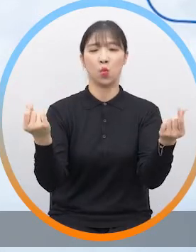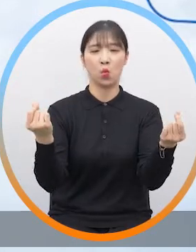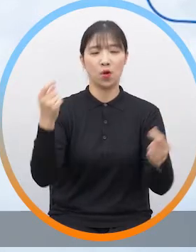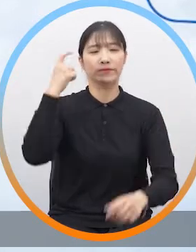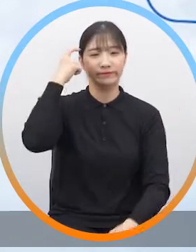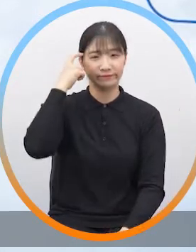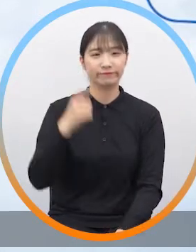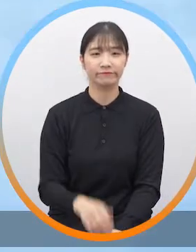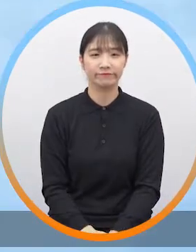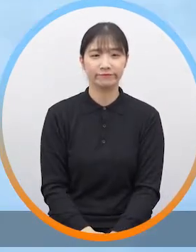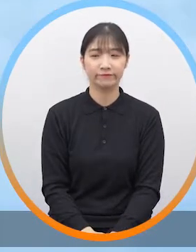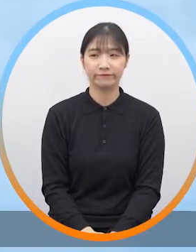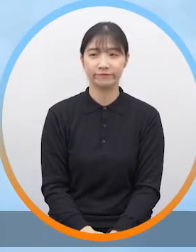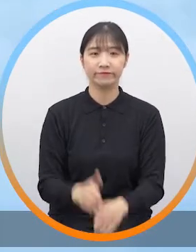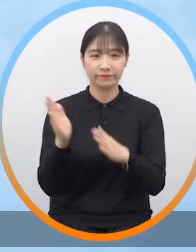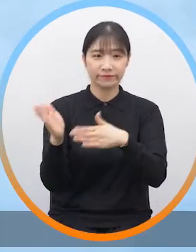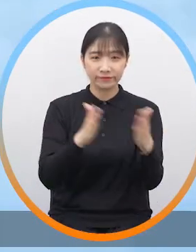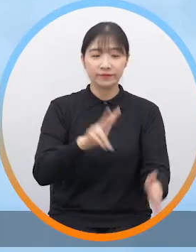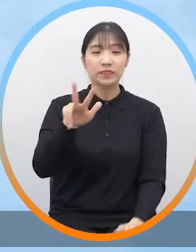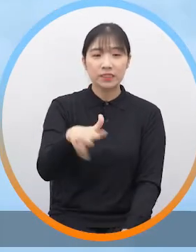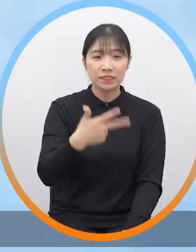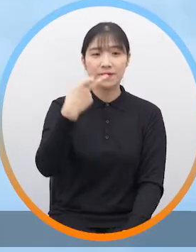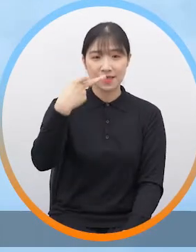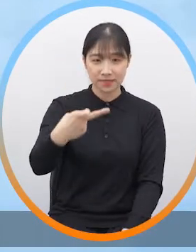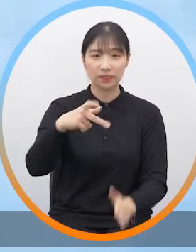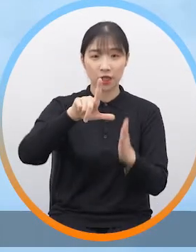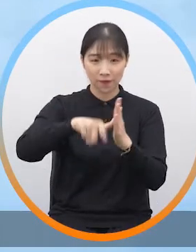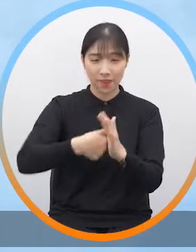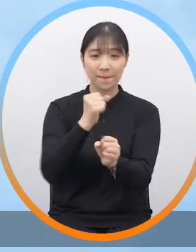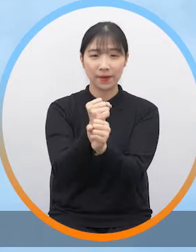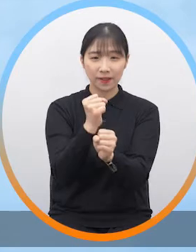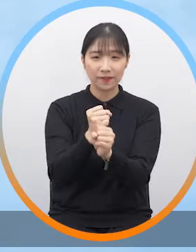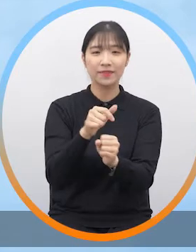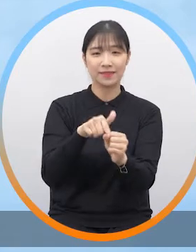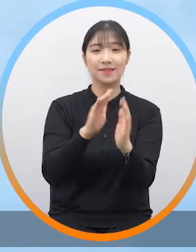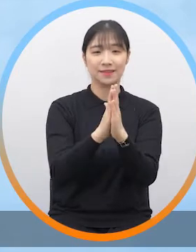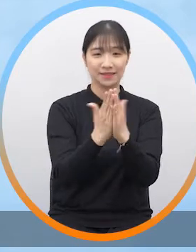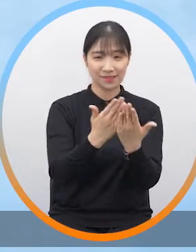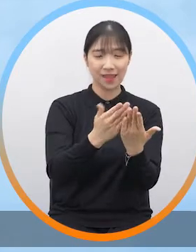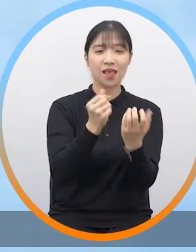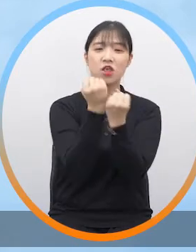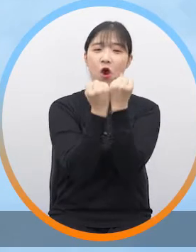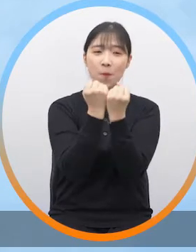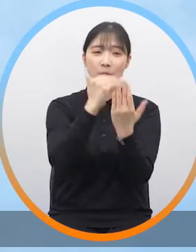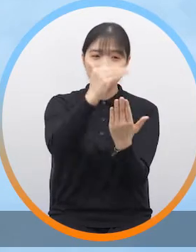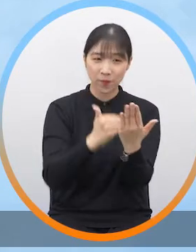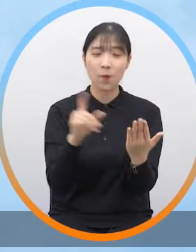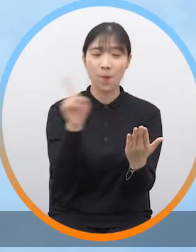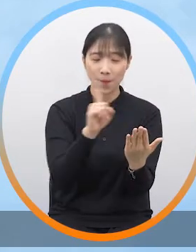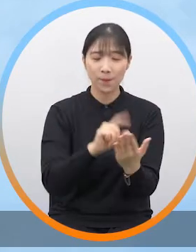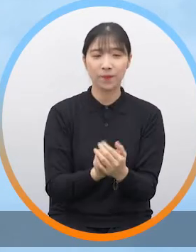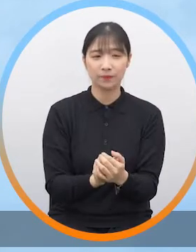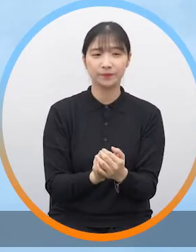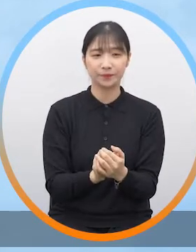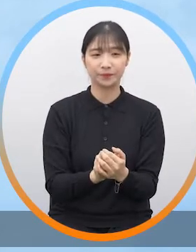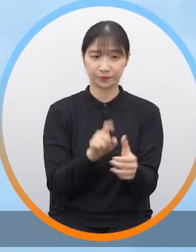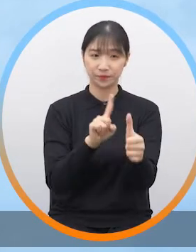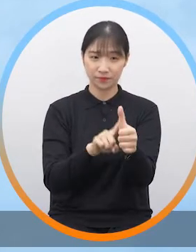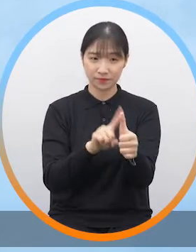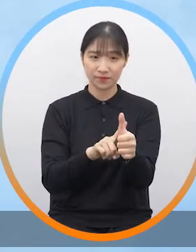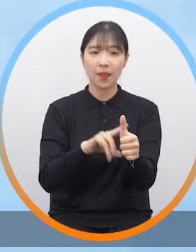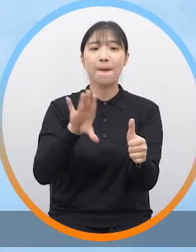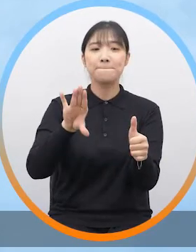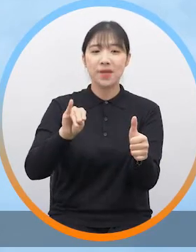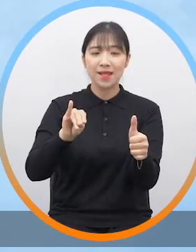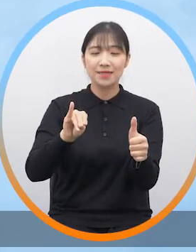생각을 하고 있습니다. 712년에 편찬된 일본의 고사기에 어떻게 설명이 되어 있냐면은 왕인은